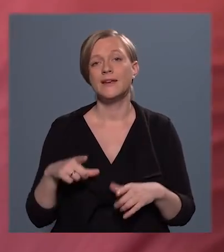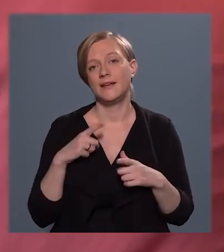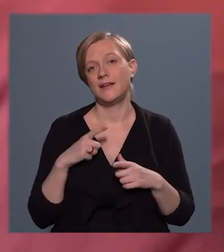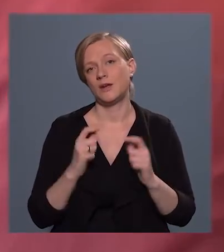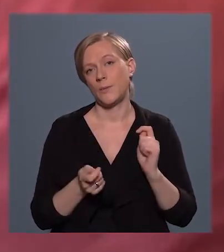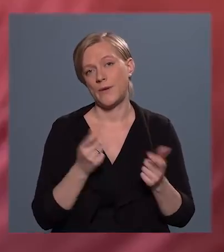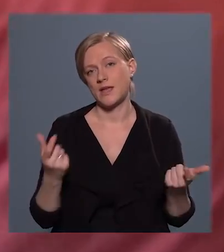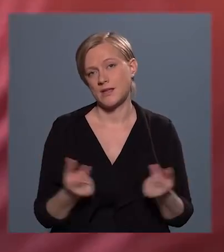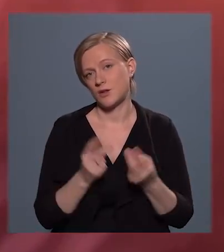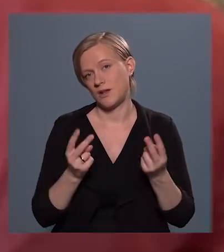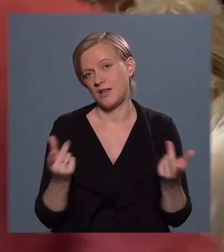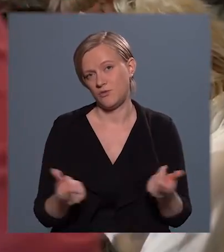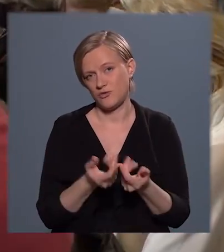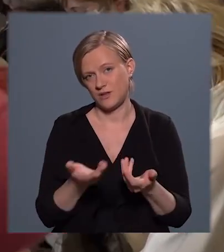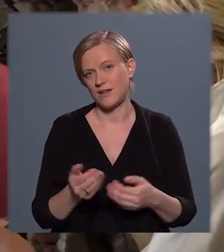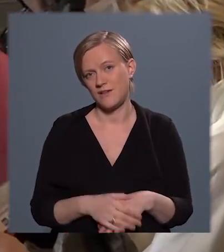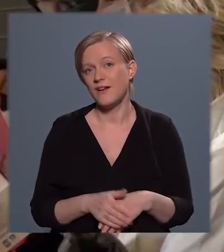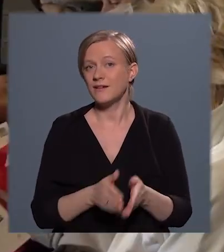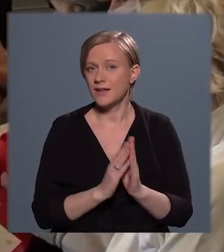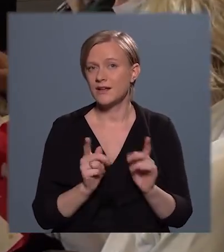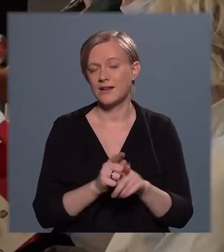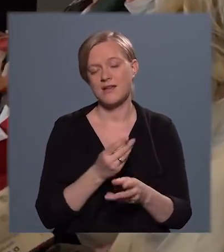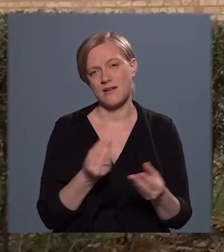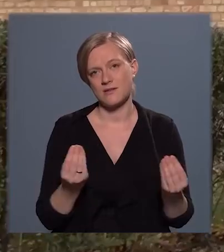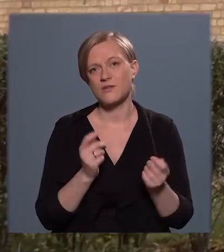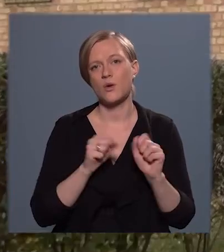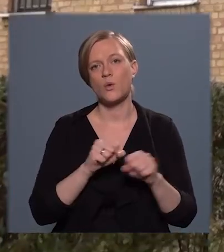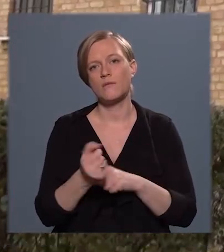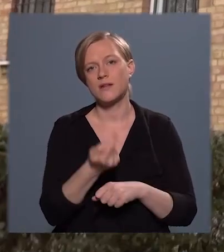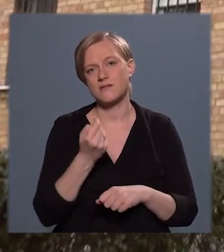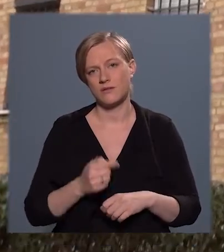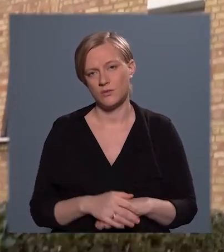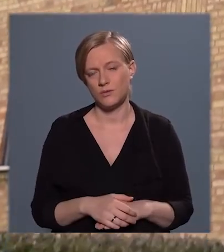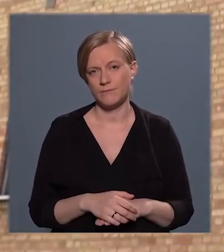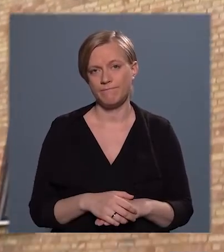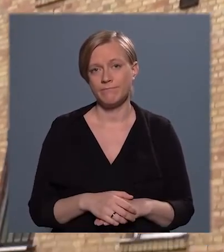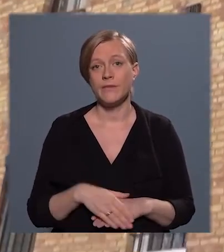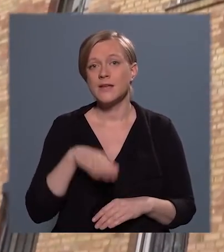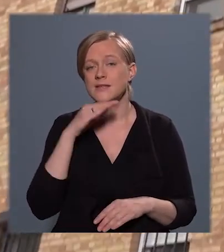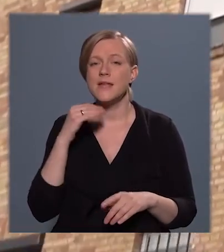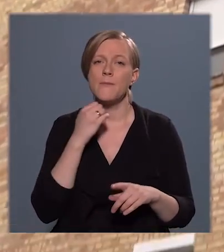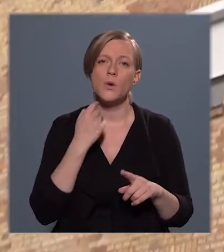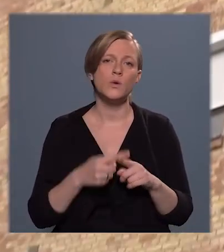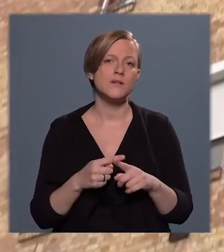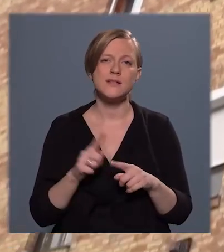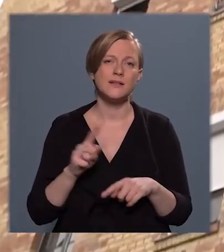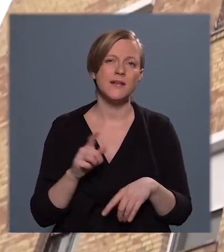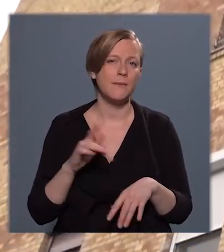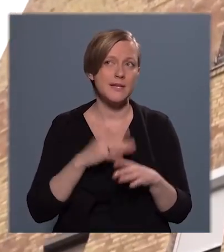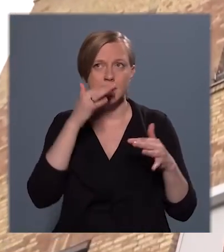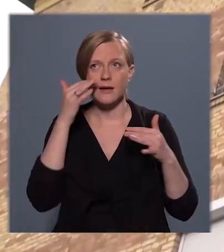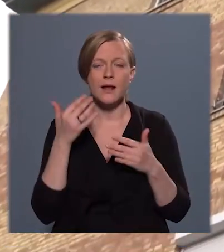pályázat lehetőségével, kérjenek ilyen eszközöket az önkormányzattól. A szénmonoxid nem érzékelhető, de